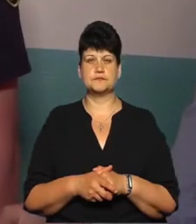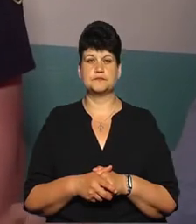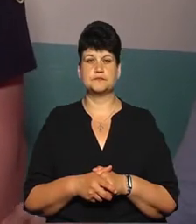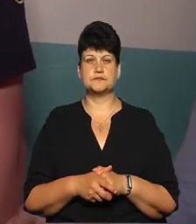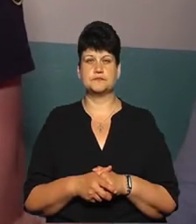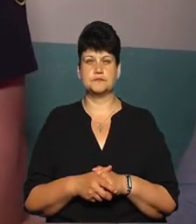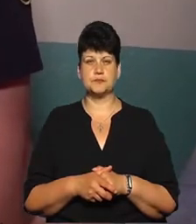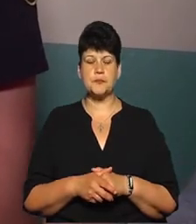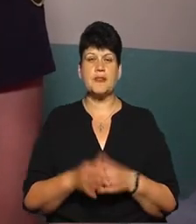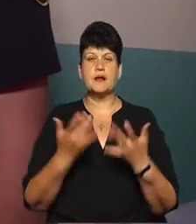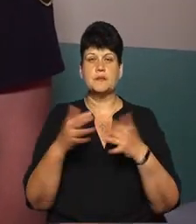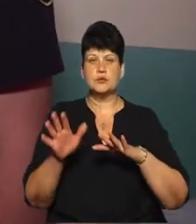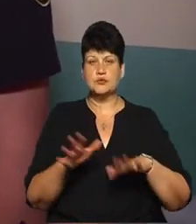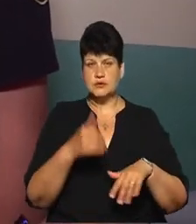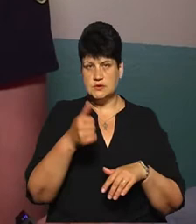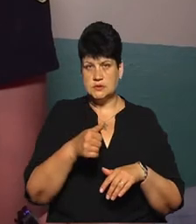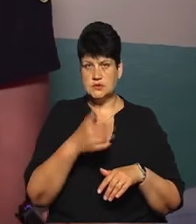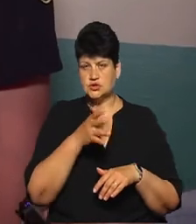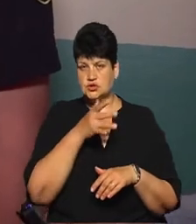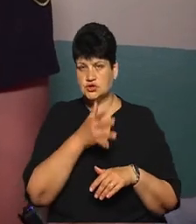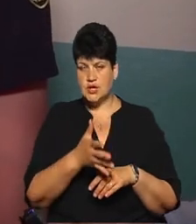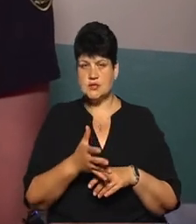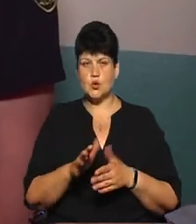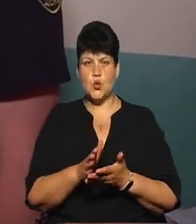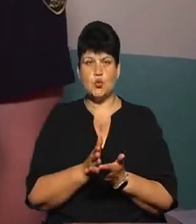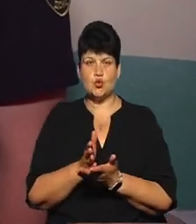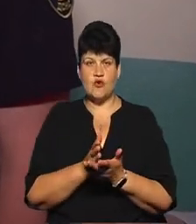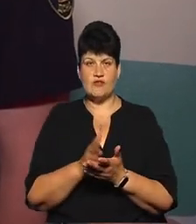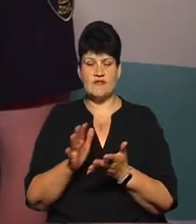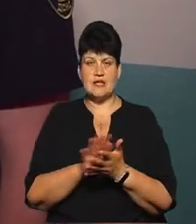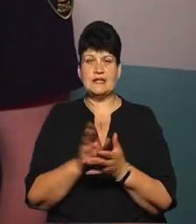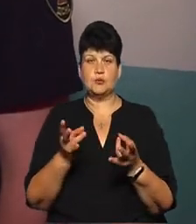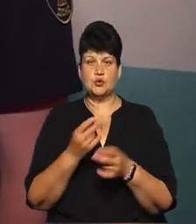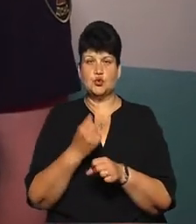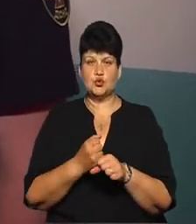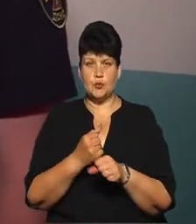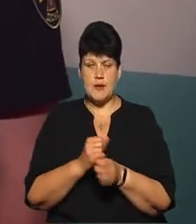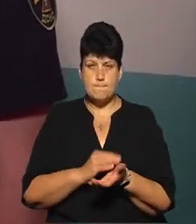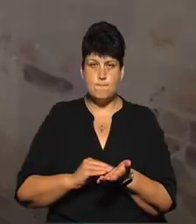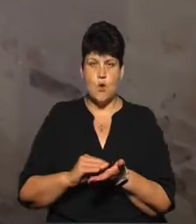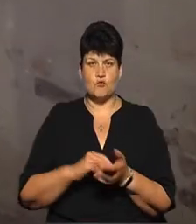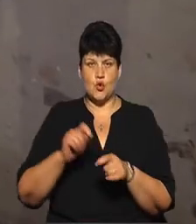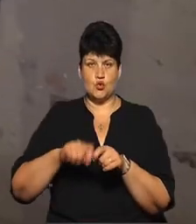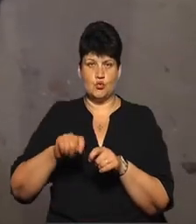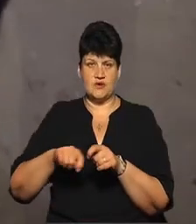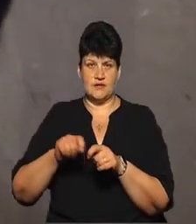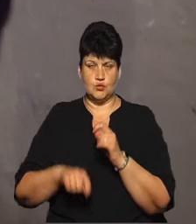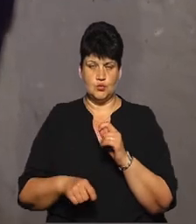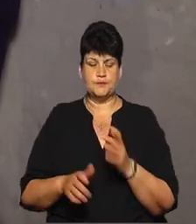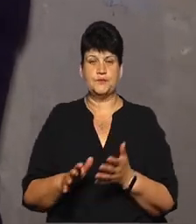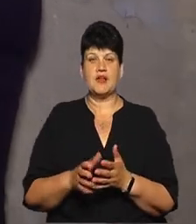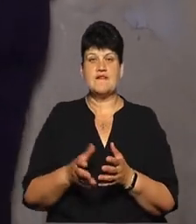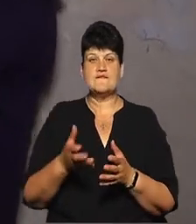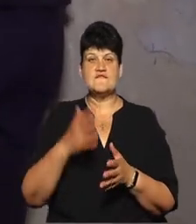Оскільки вже пройшов рік часу після останнього обслуговування вентиляції, вам необхідно зробити повторну перевірку вентиляції. Окрім цього, у